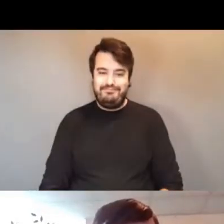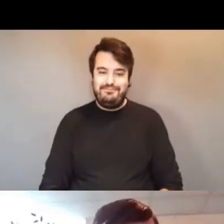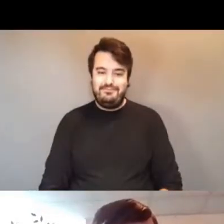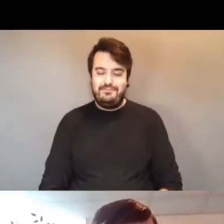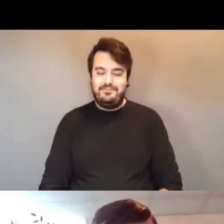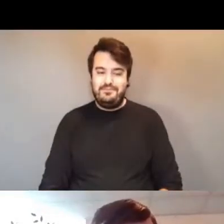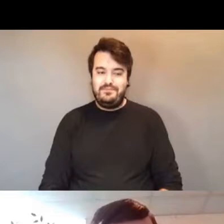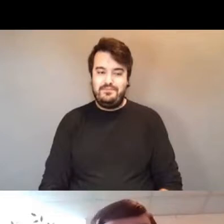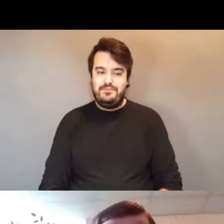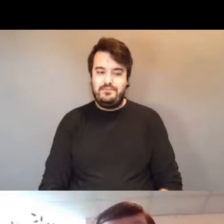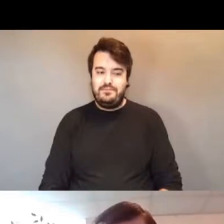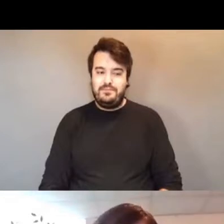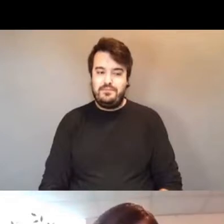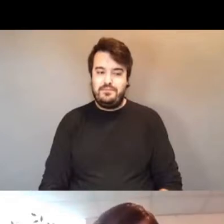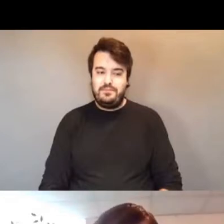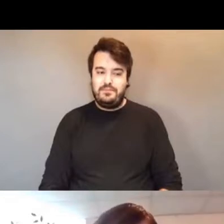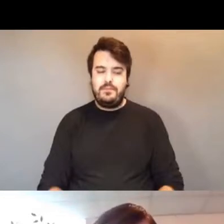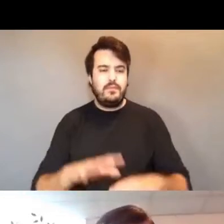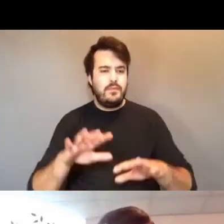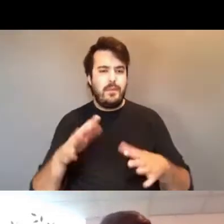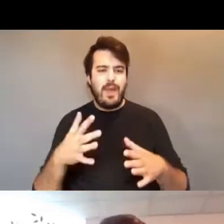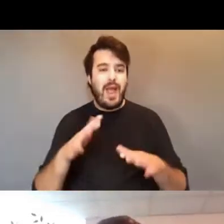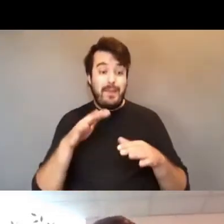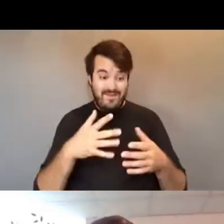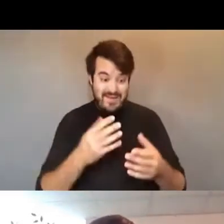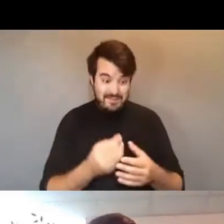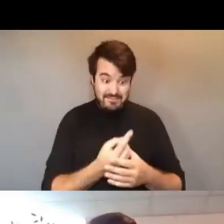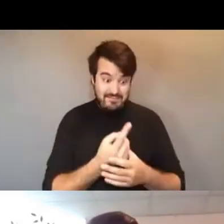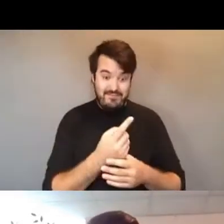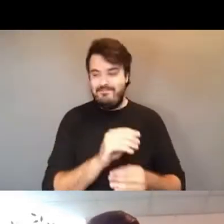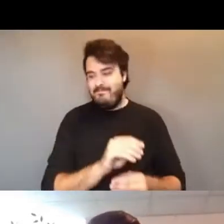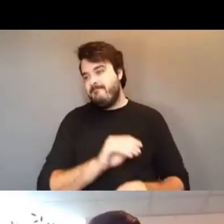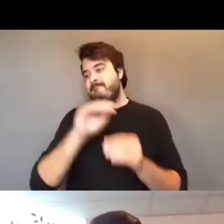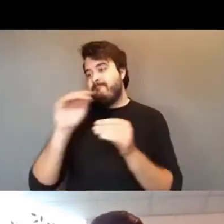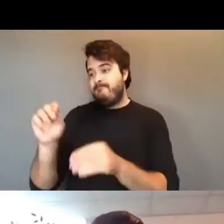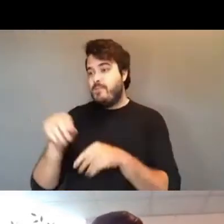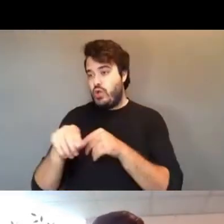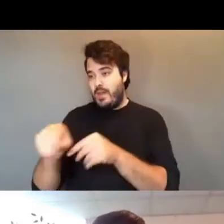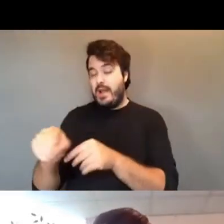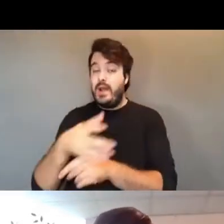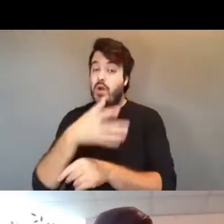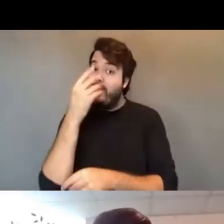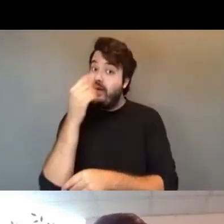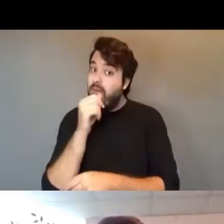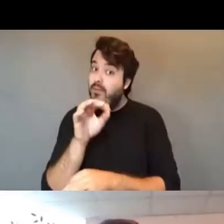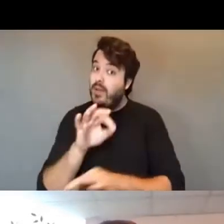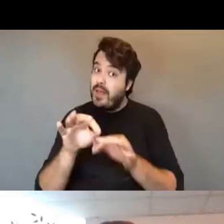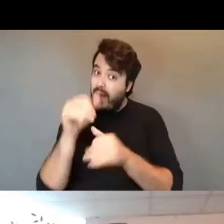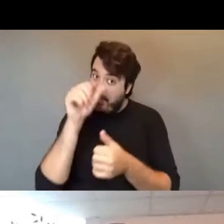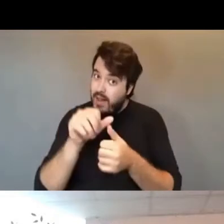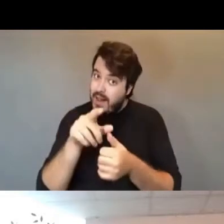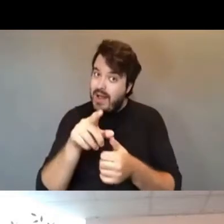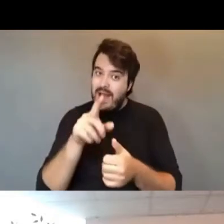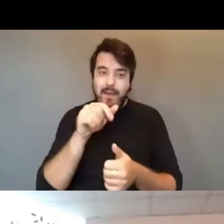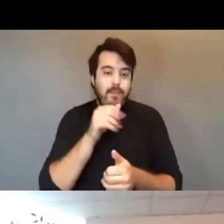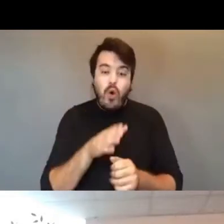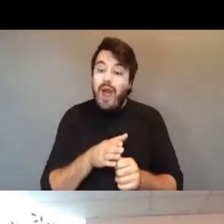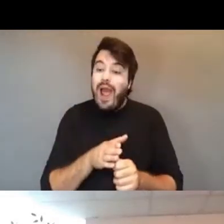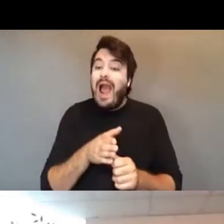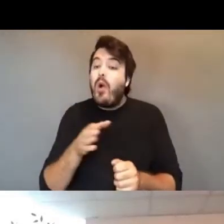Et donc, comment est-ce qu'on l'intègre au jardin? Eh bien, important de se rappeler, évitez de les mettre à